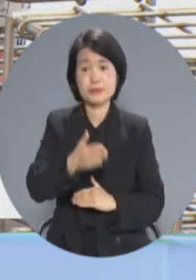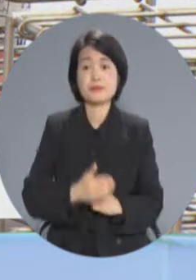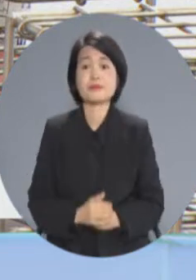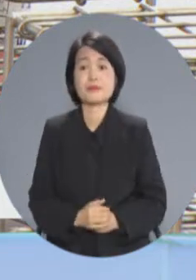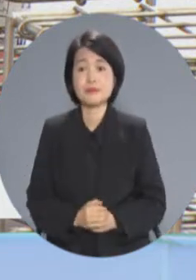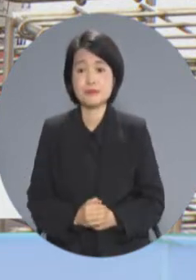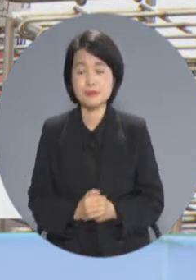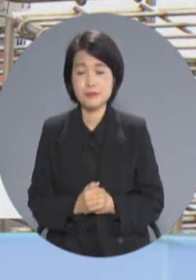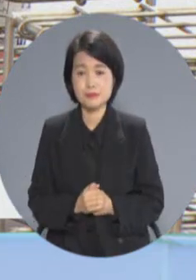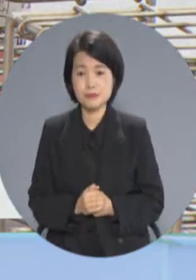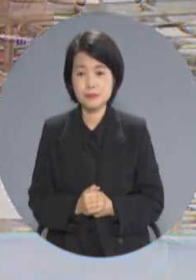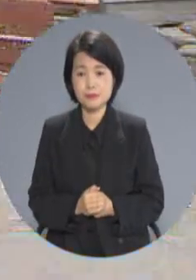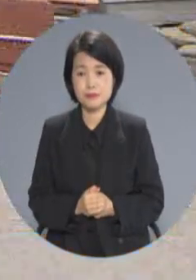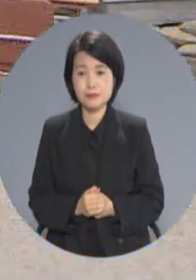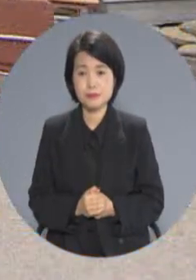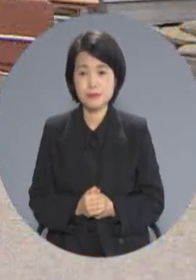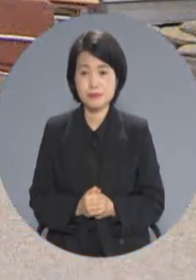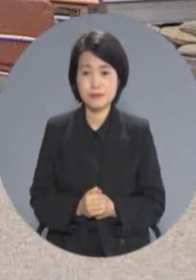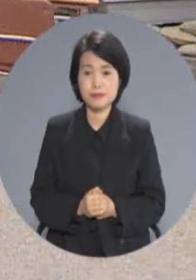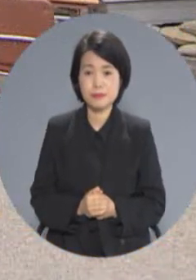보도합니다.